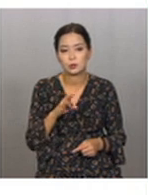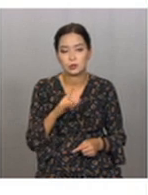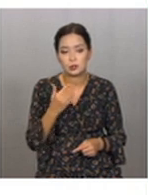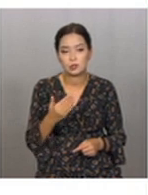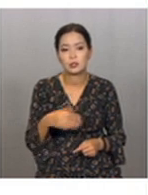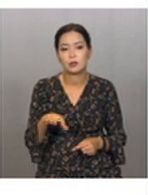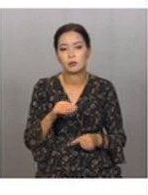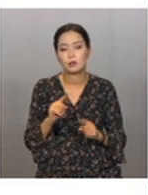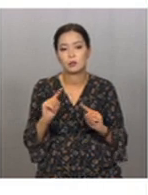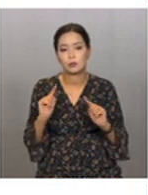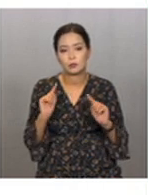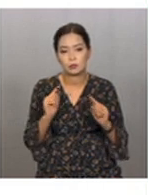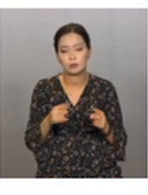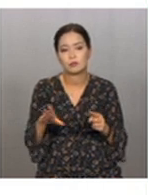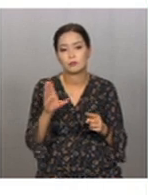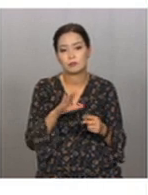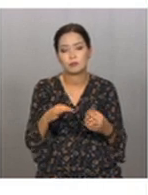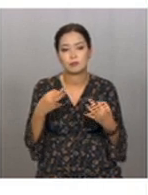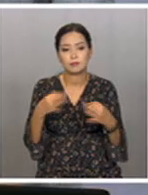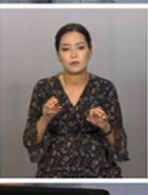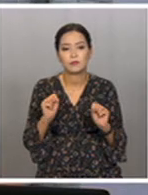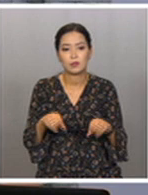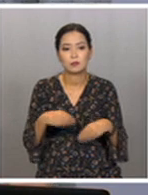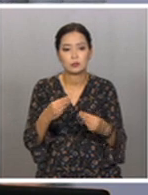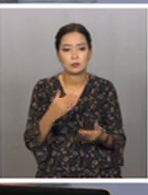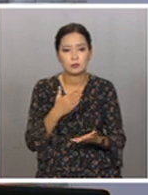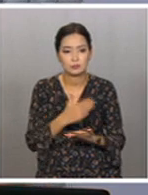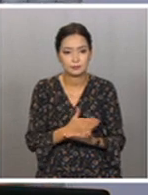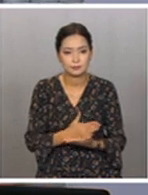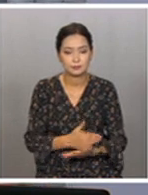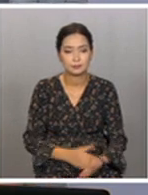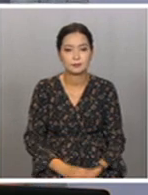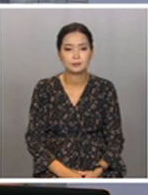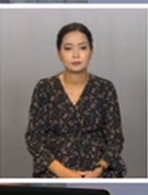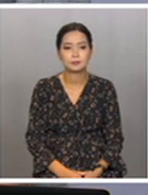араласуымен тұтқындарды босатуға мүмкіндік берді.